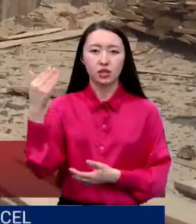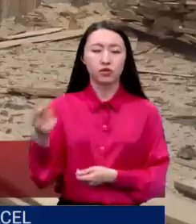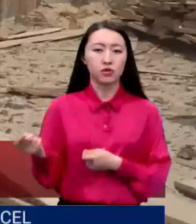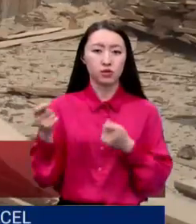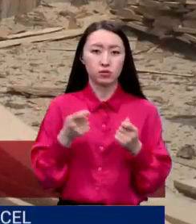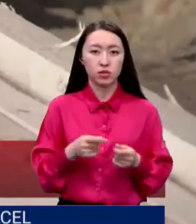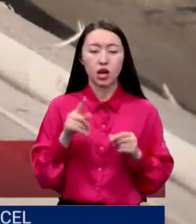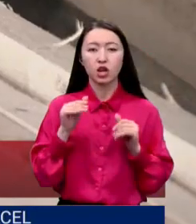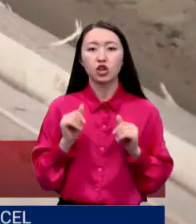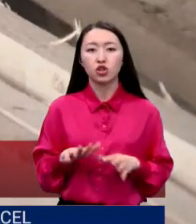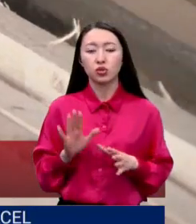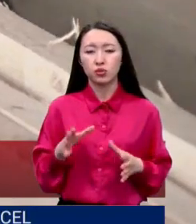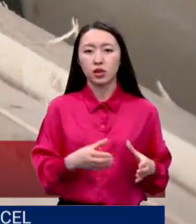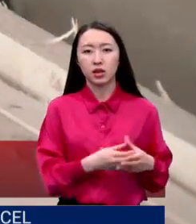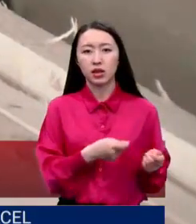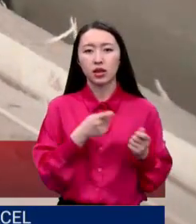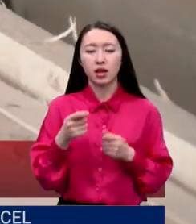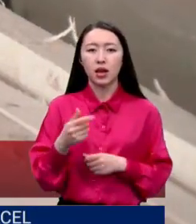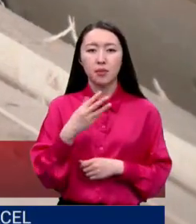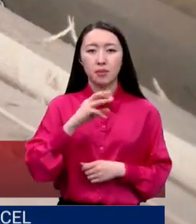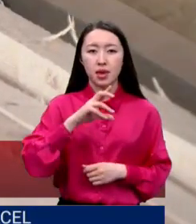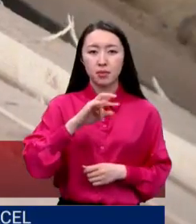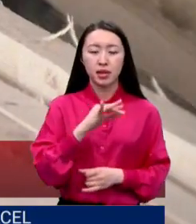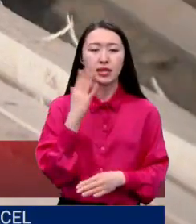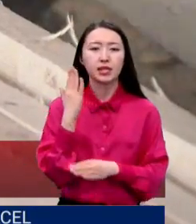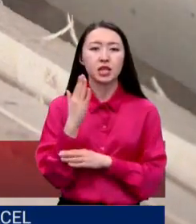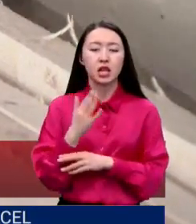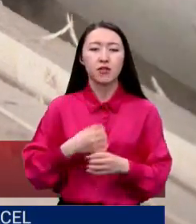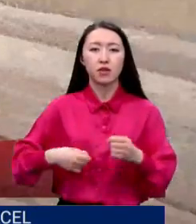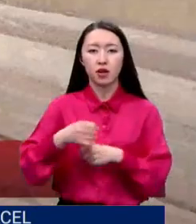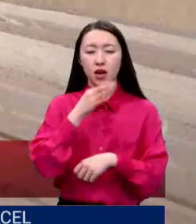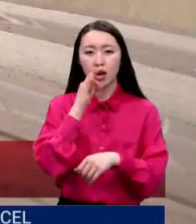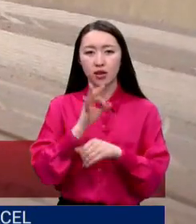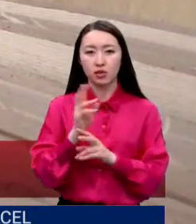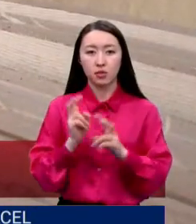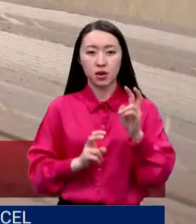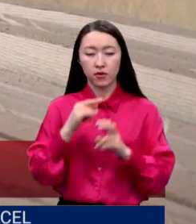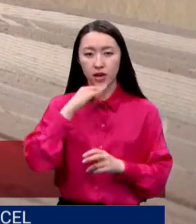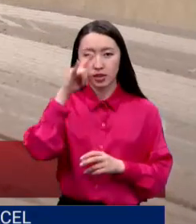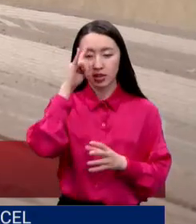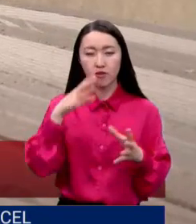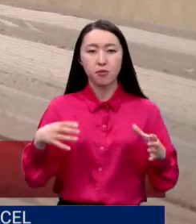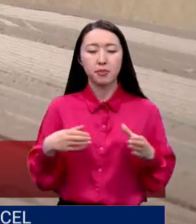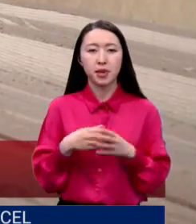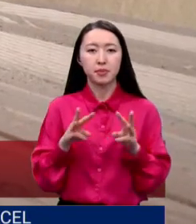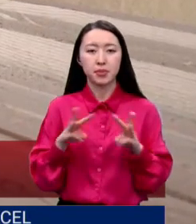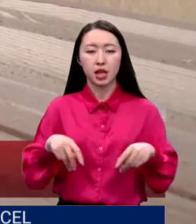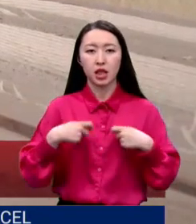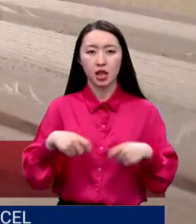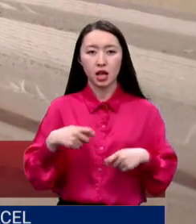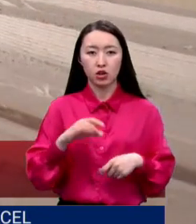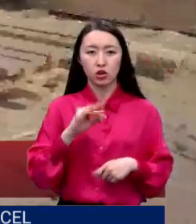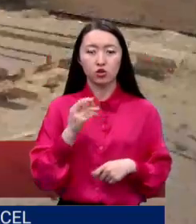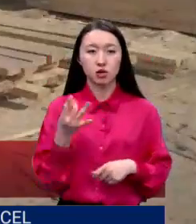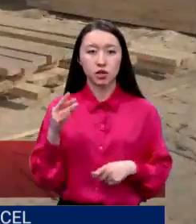ситуации подключилась Ассоциация мебельной и деревообрабатывающей промышленности Казахстана. Вместе с Министерством торговли и Мининдустрии